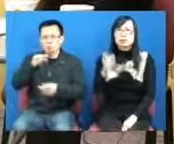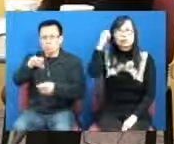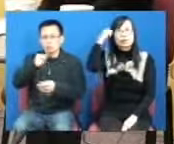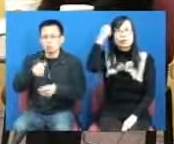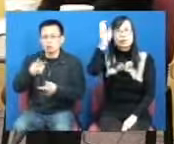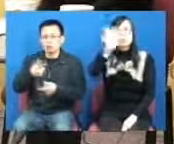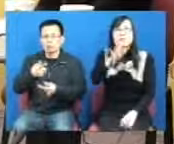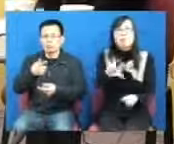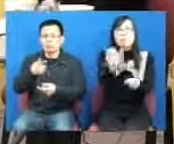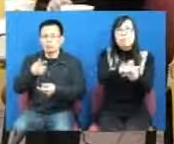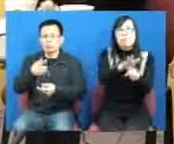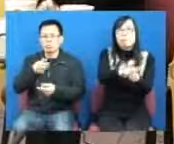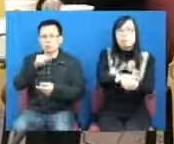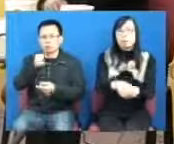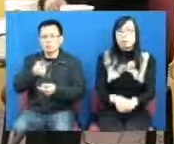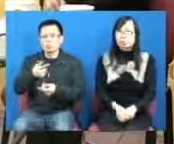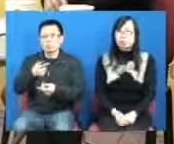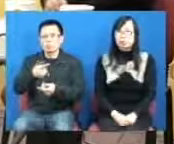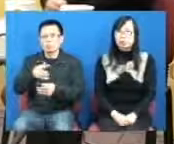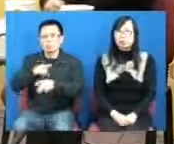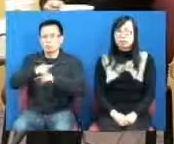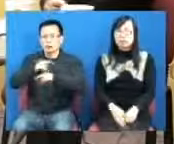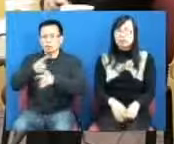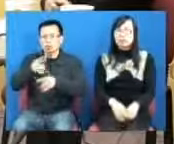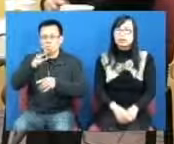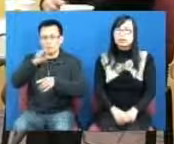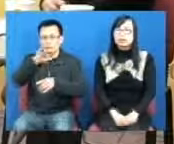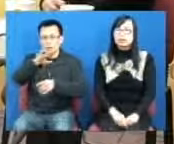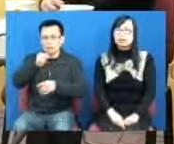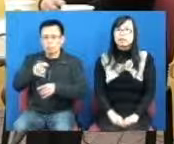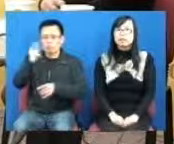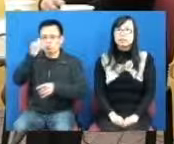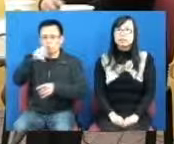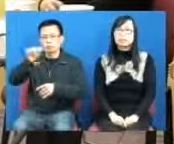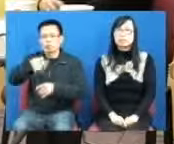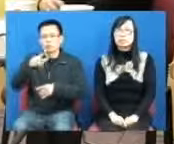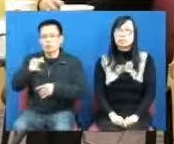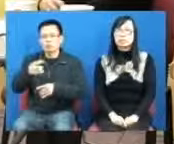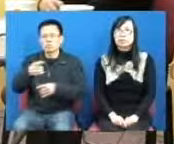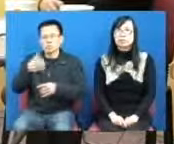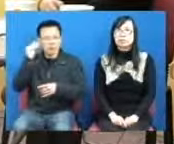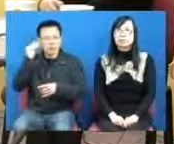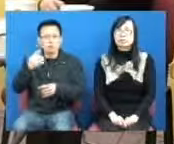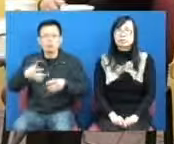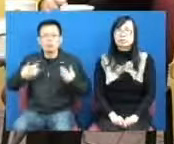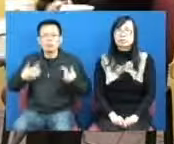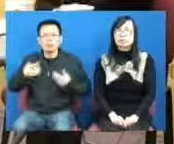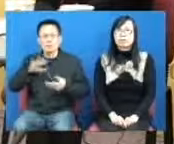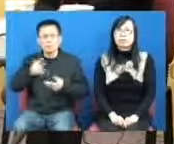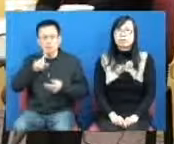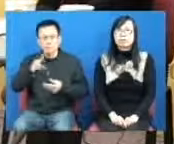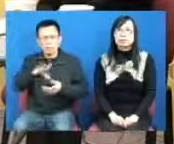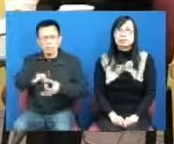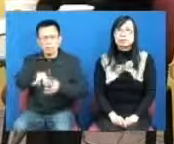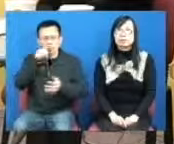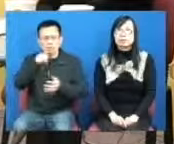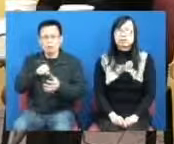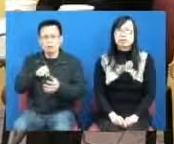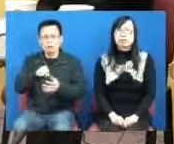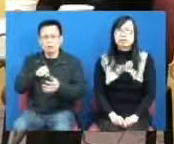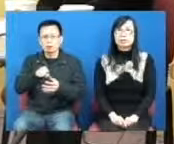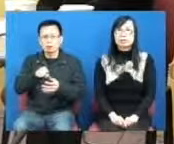怎樣補獲是就是派多6,000元你拿到6,000聽到當然很開心但問題就是你怎樣拿呢然後